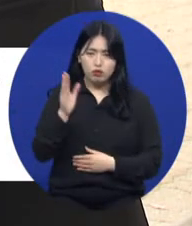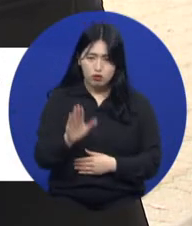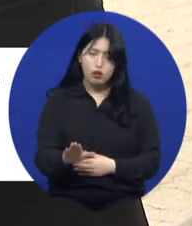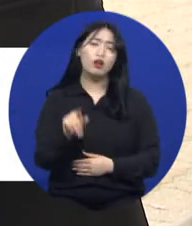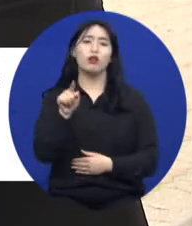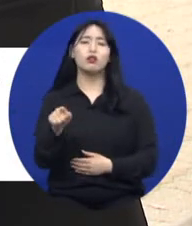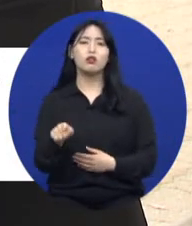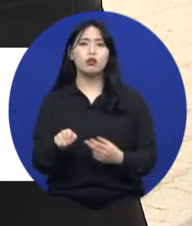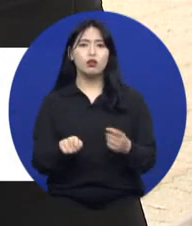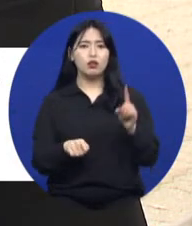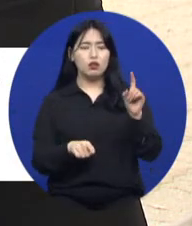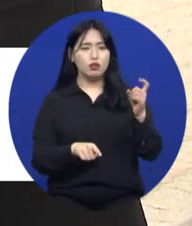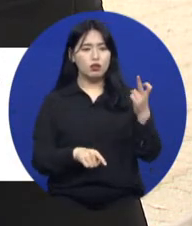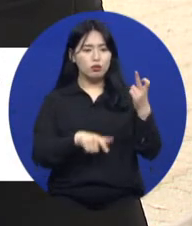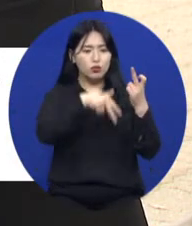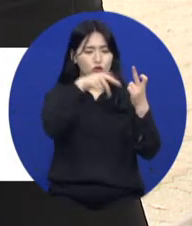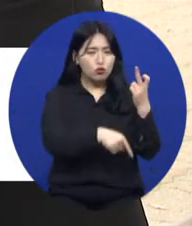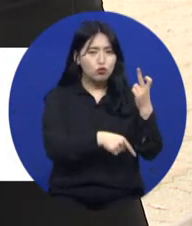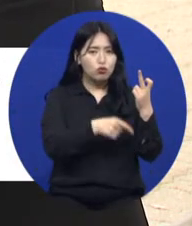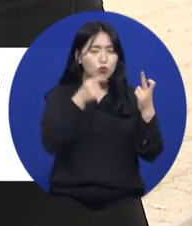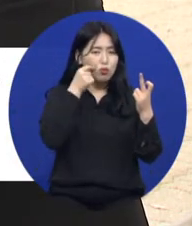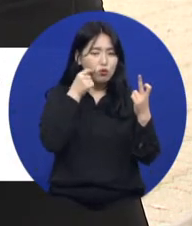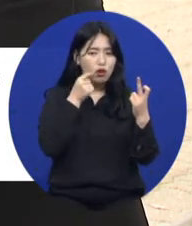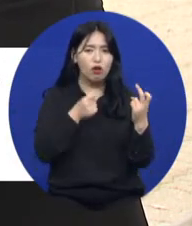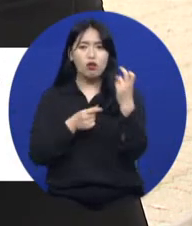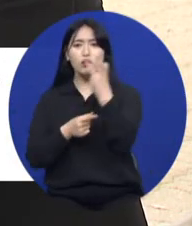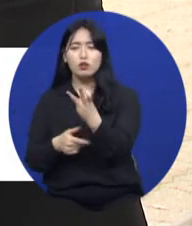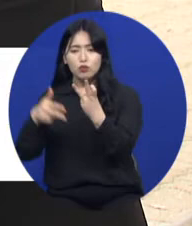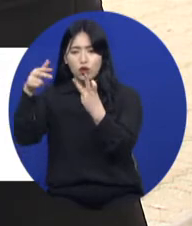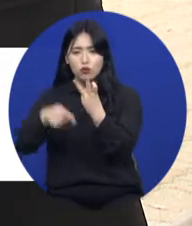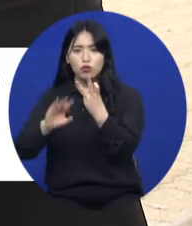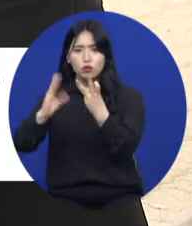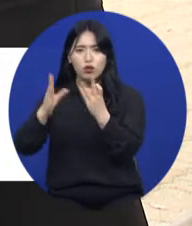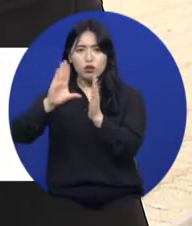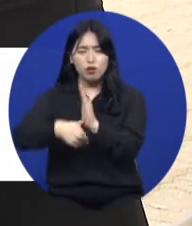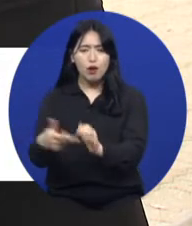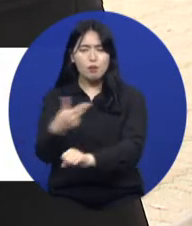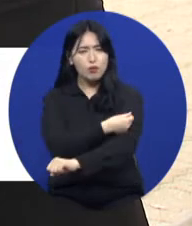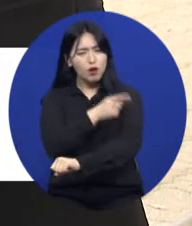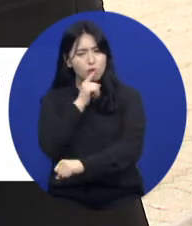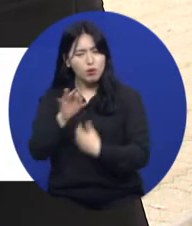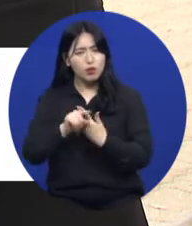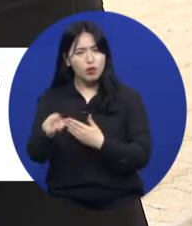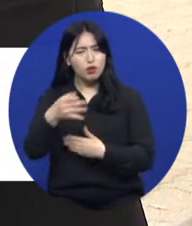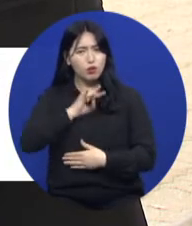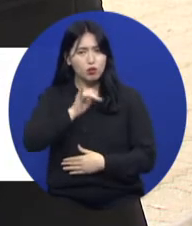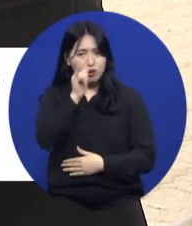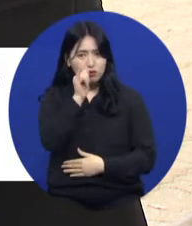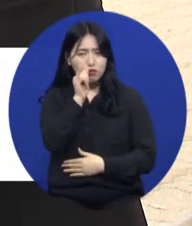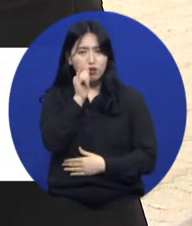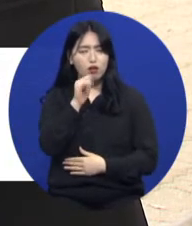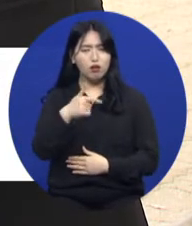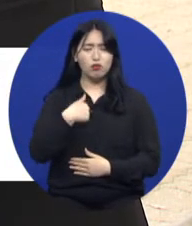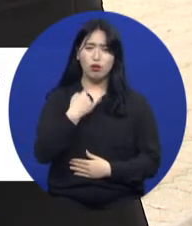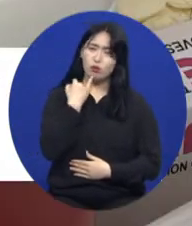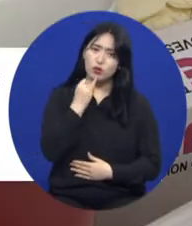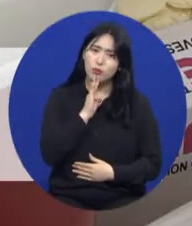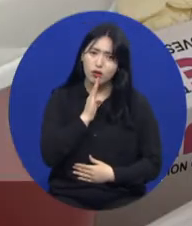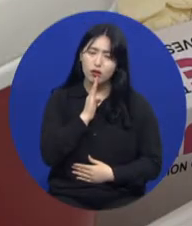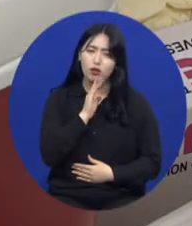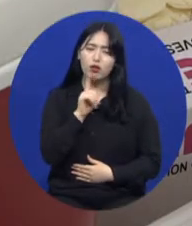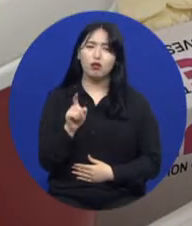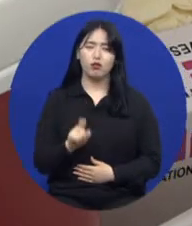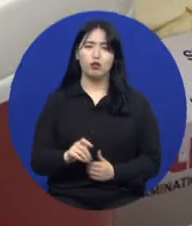그 12주 내에서도 못 맞고 13주가 돼서 맞는다고 하면 아직 유효한가? 나는 괜찮은가?